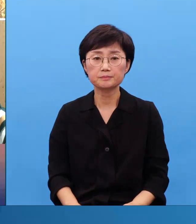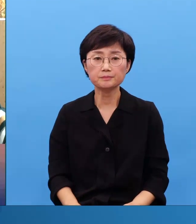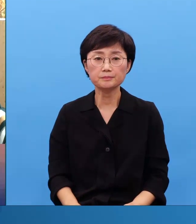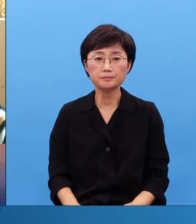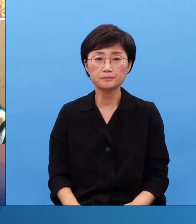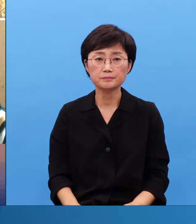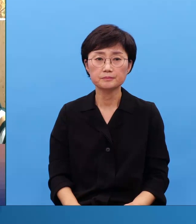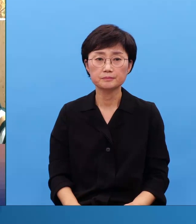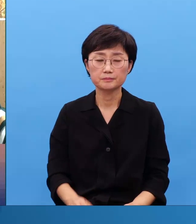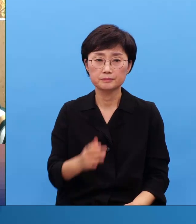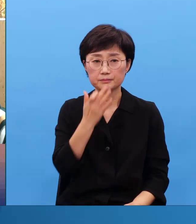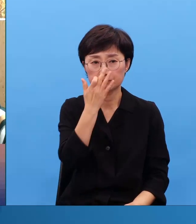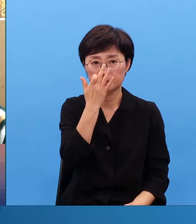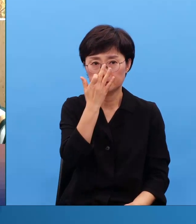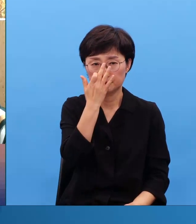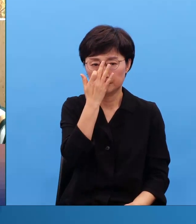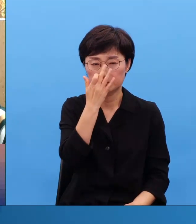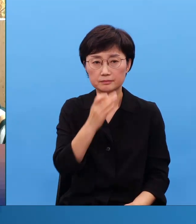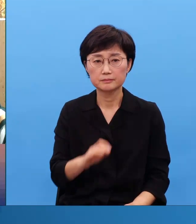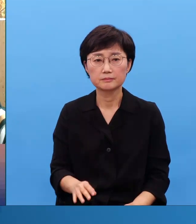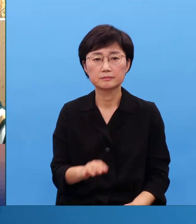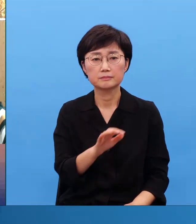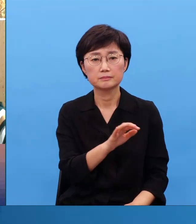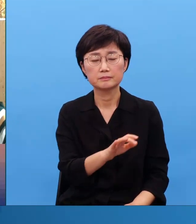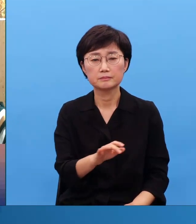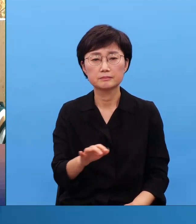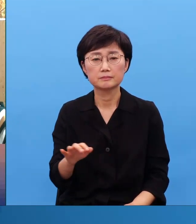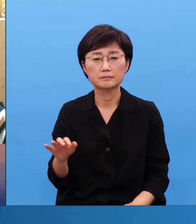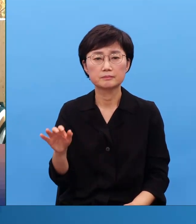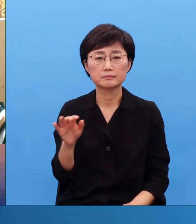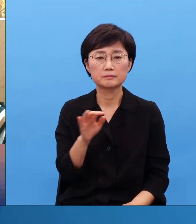to God.